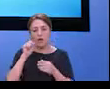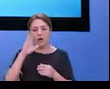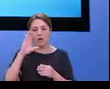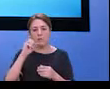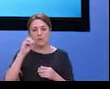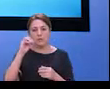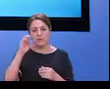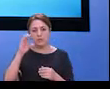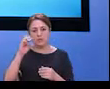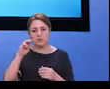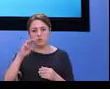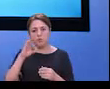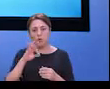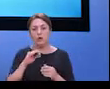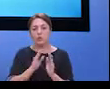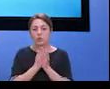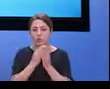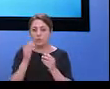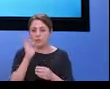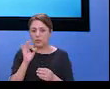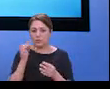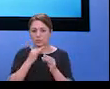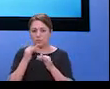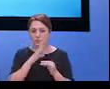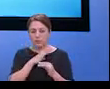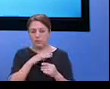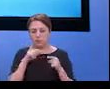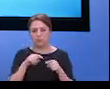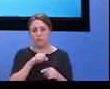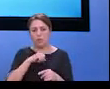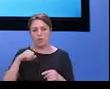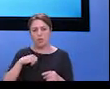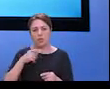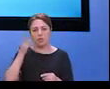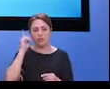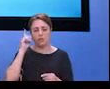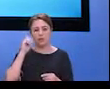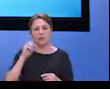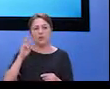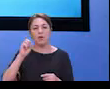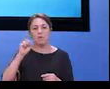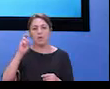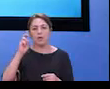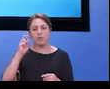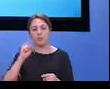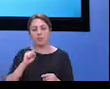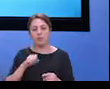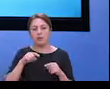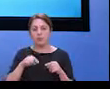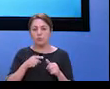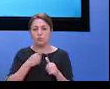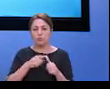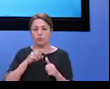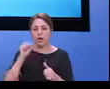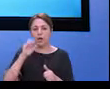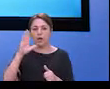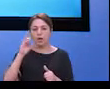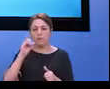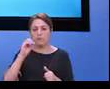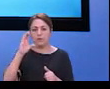Демак, бизнинг Орта Осия хакаде инг хадамге манба, бу Авесто екен. Айна манаши Авесто